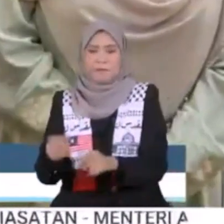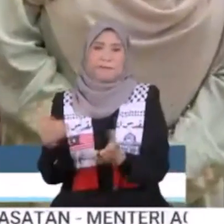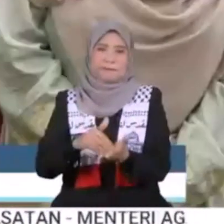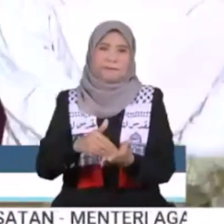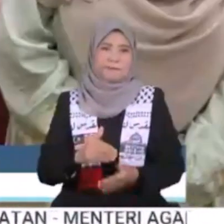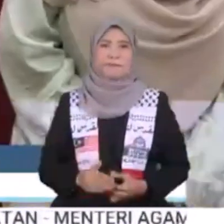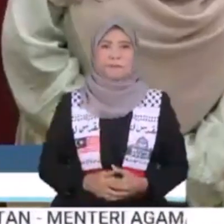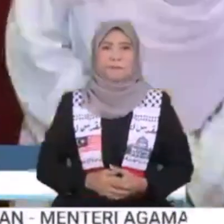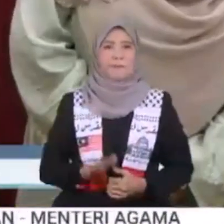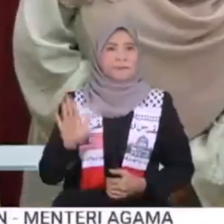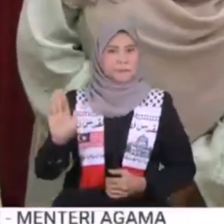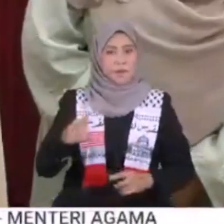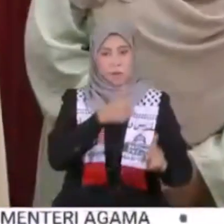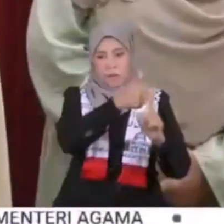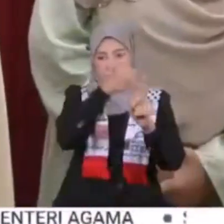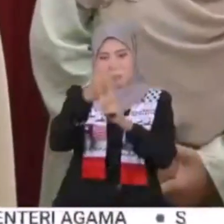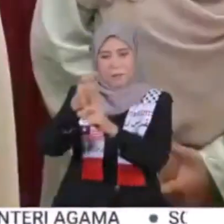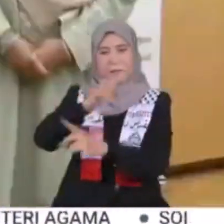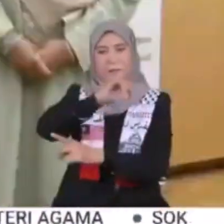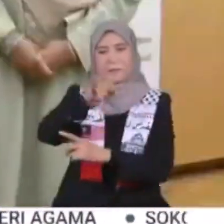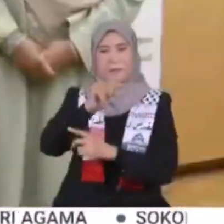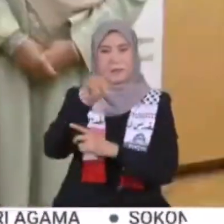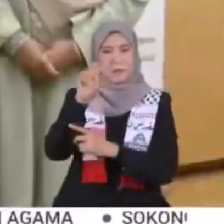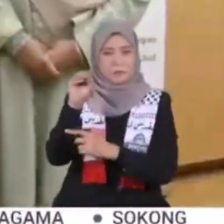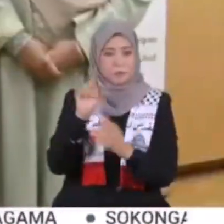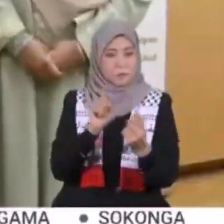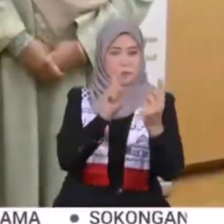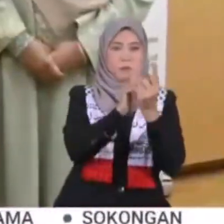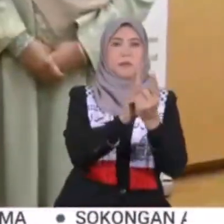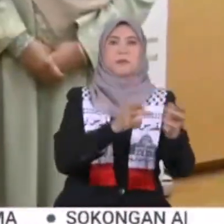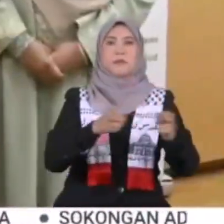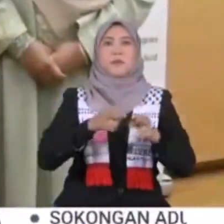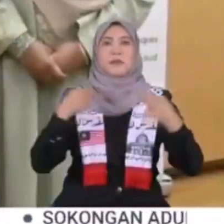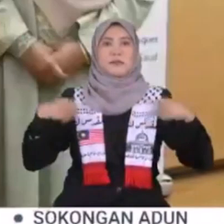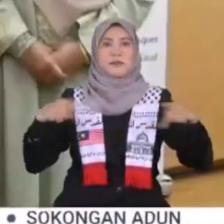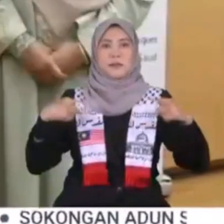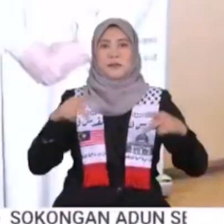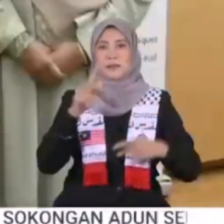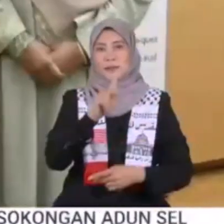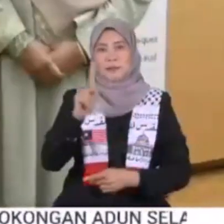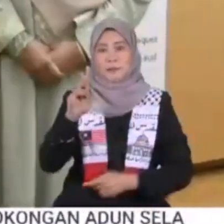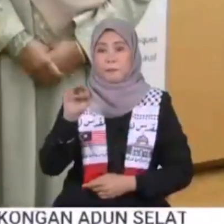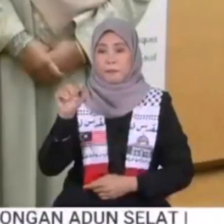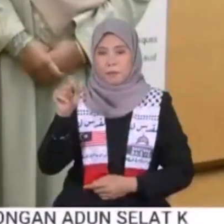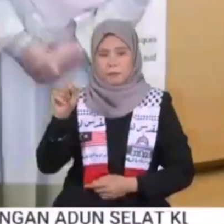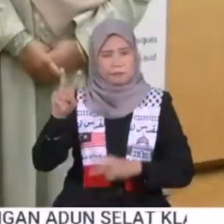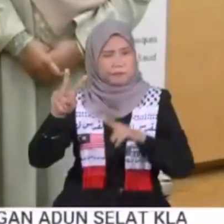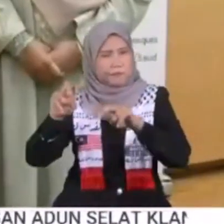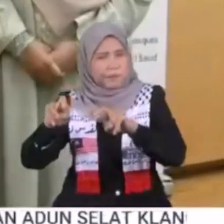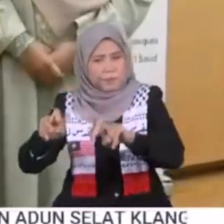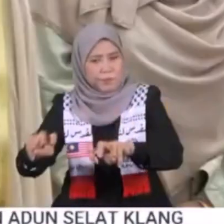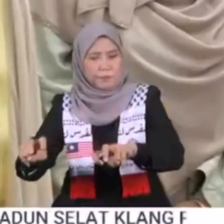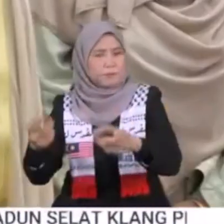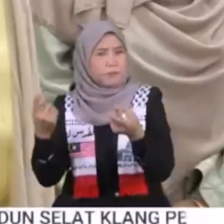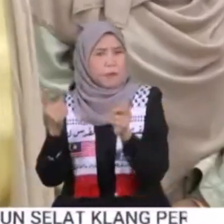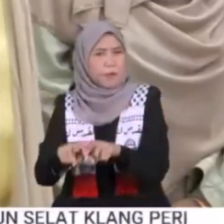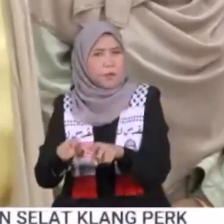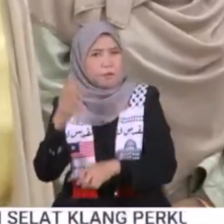masa beliau telah mengarahkan jakim untuk berjumpa dengan pengurusan kedai sebaneka terlibat bagi menyiasat insiden